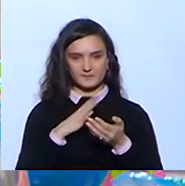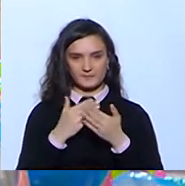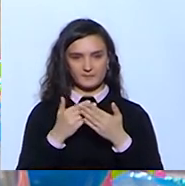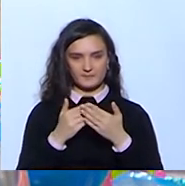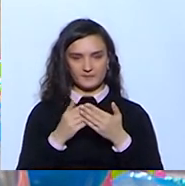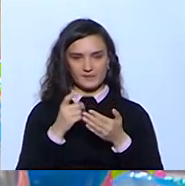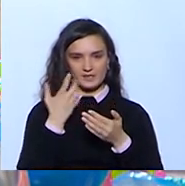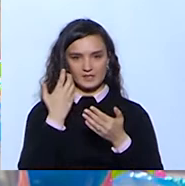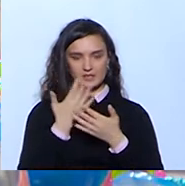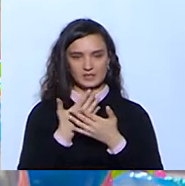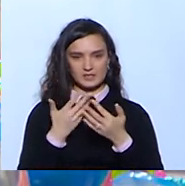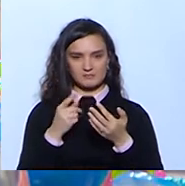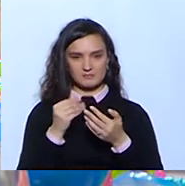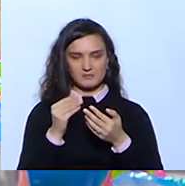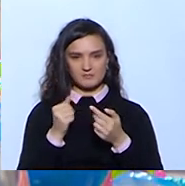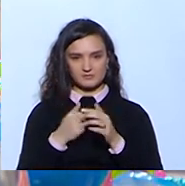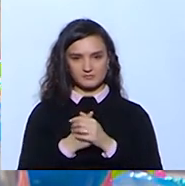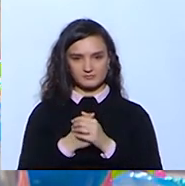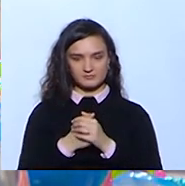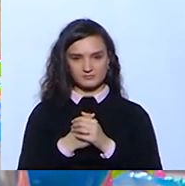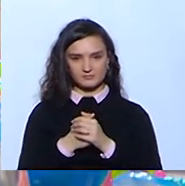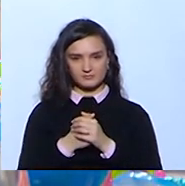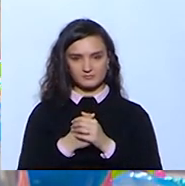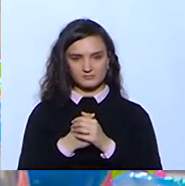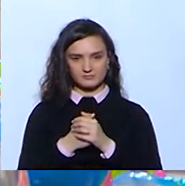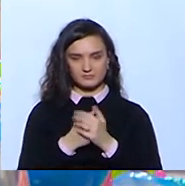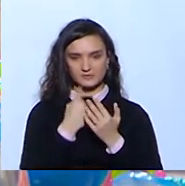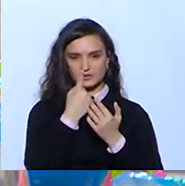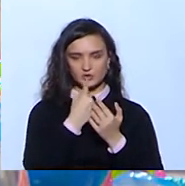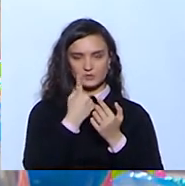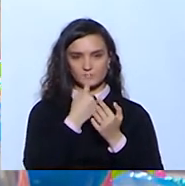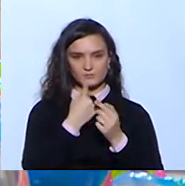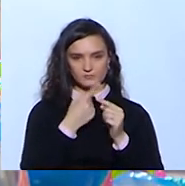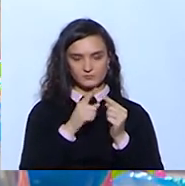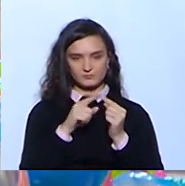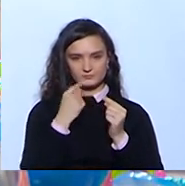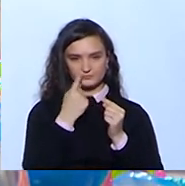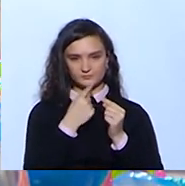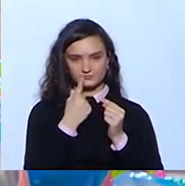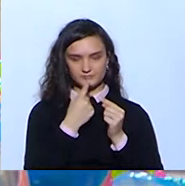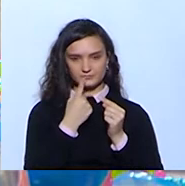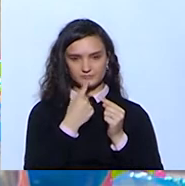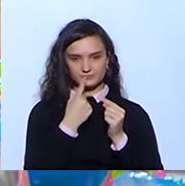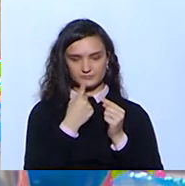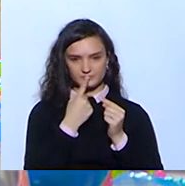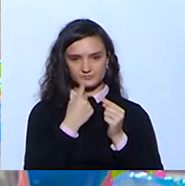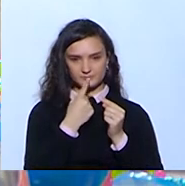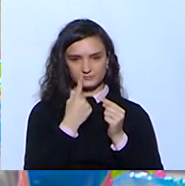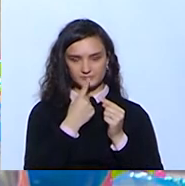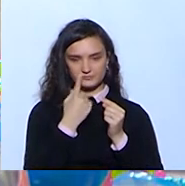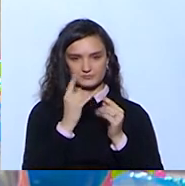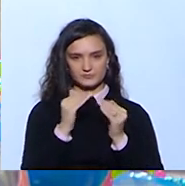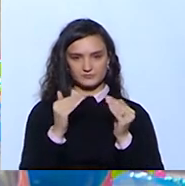მაგალითად ხილფაფა. დიახ. ეს ხილფაფა პირის გარშემო, ისე რომ ტუჩები მიწვდომადი